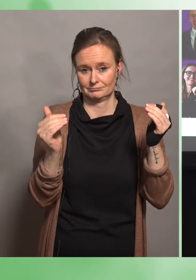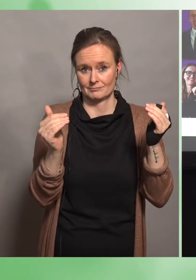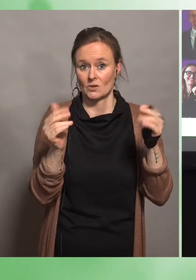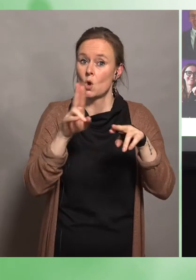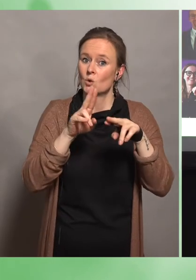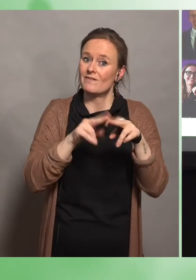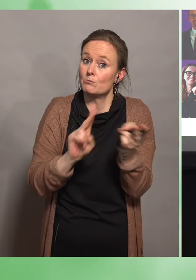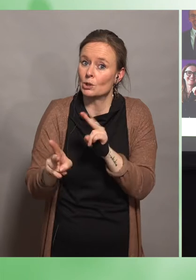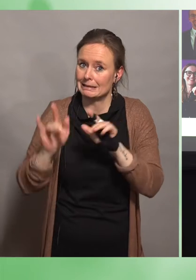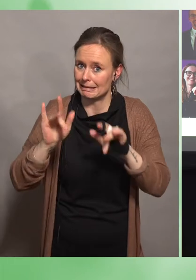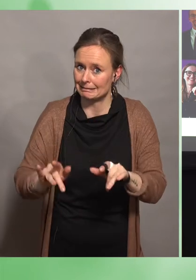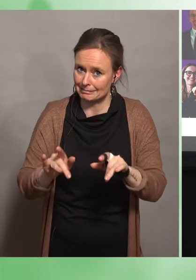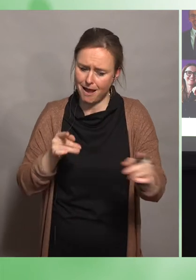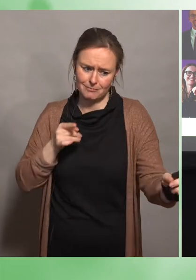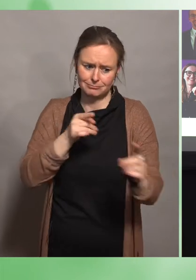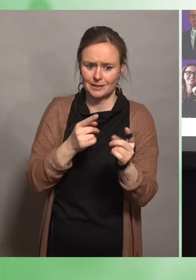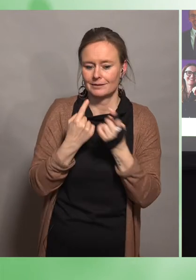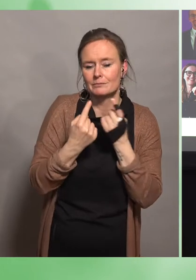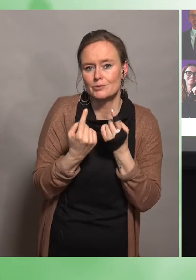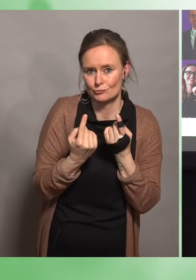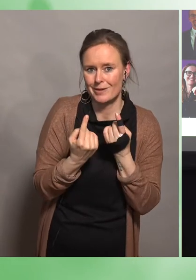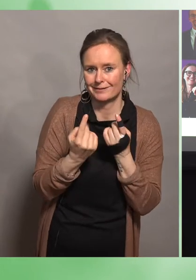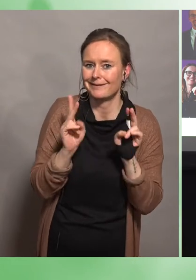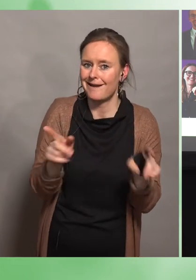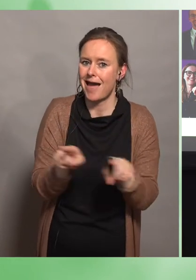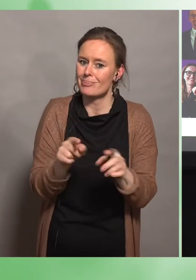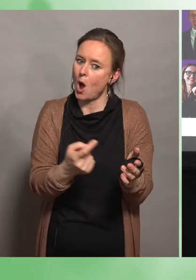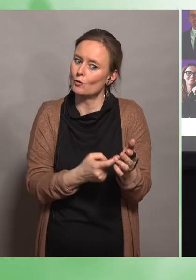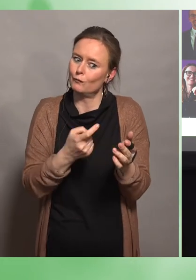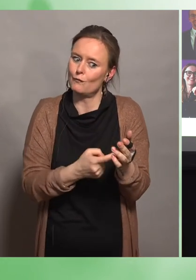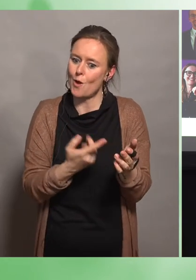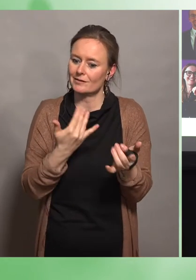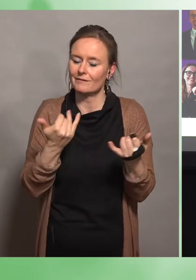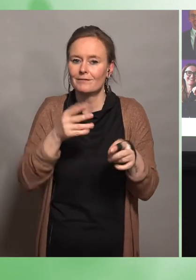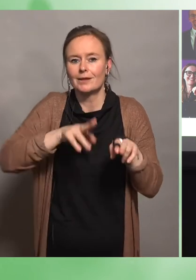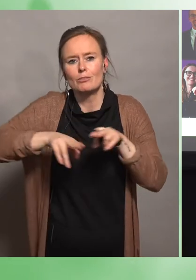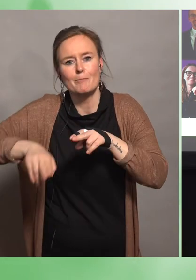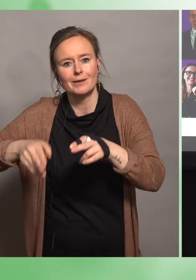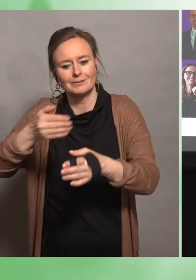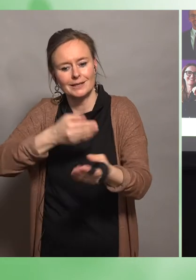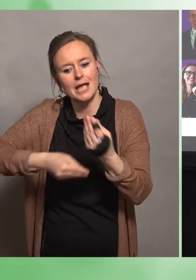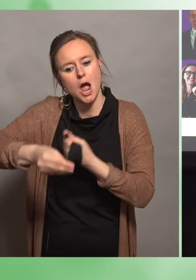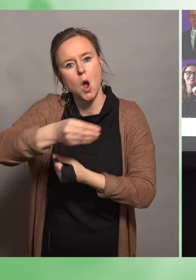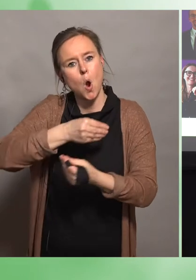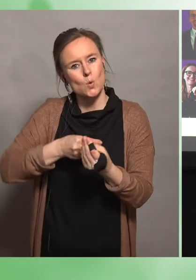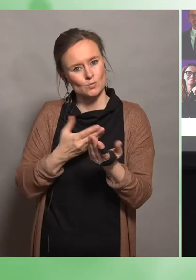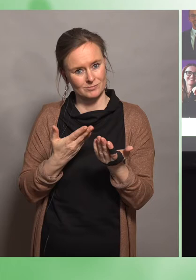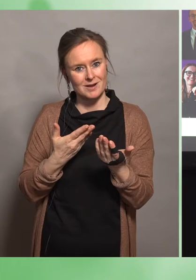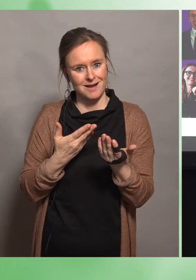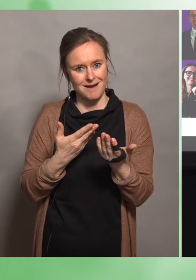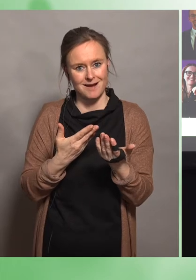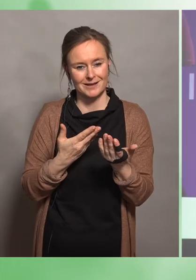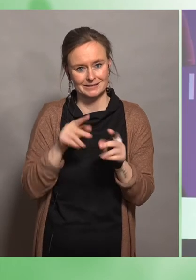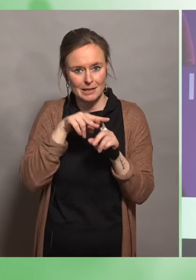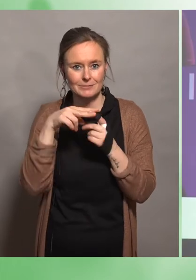anzusprechen, dann glaube ich, fördert es einfach auch diese Normalität im Umgang miteinander. Ich glaube, das ist sozusagen das große Geheimnis und das